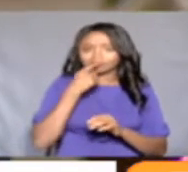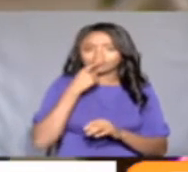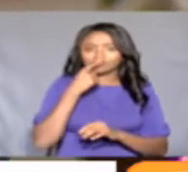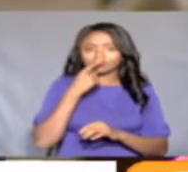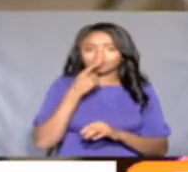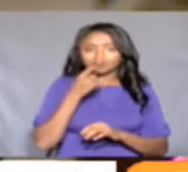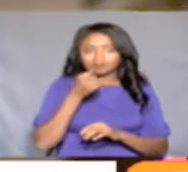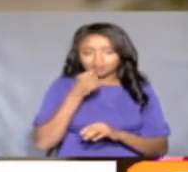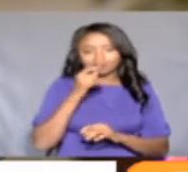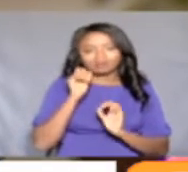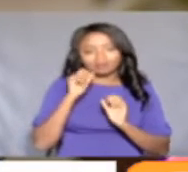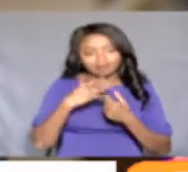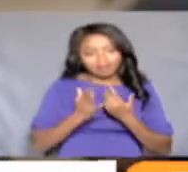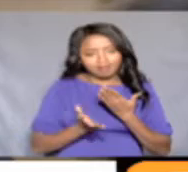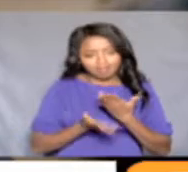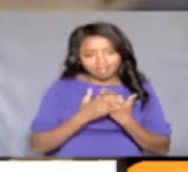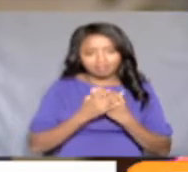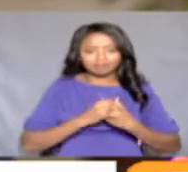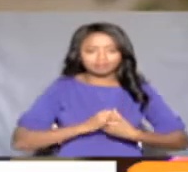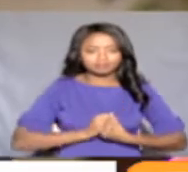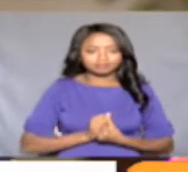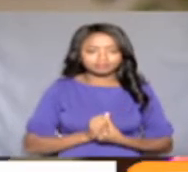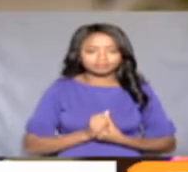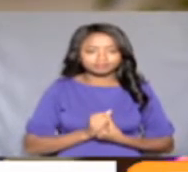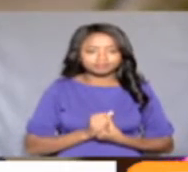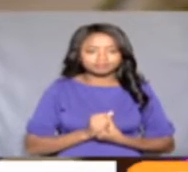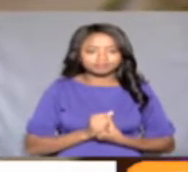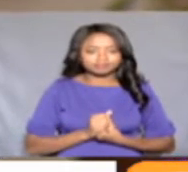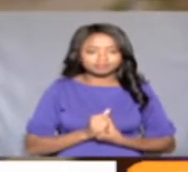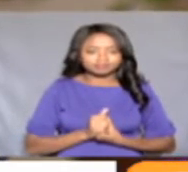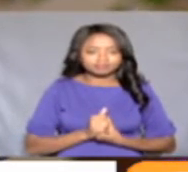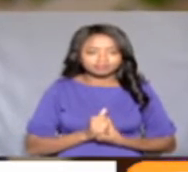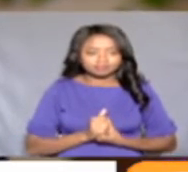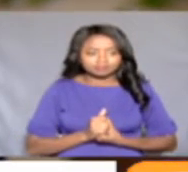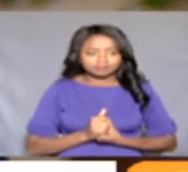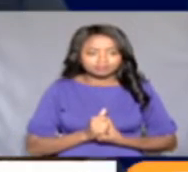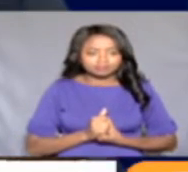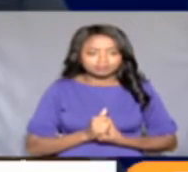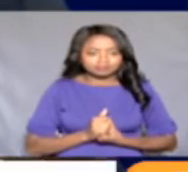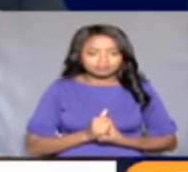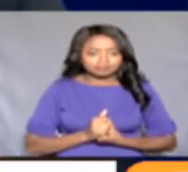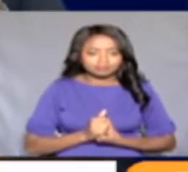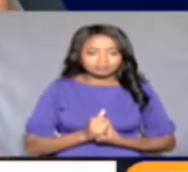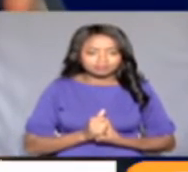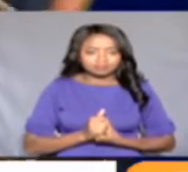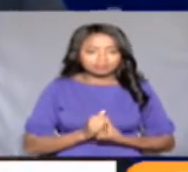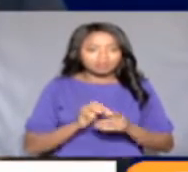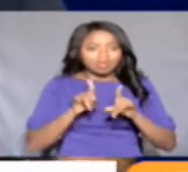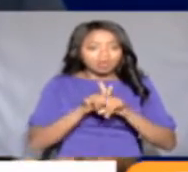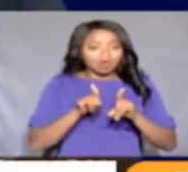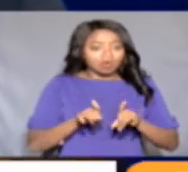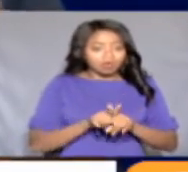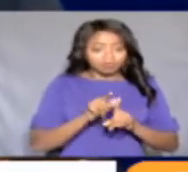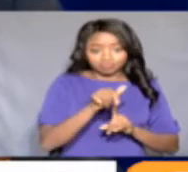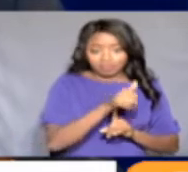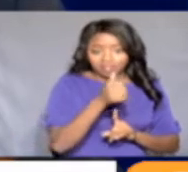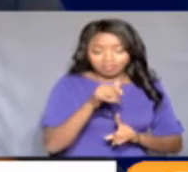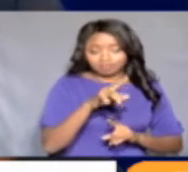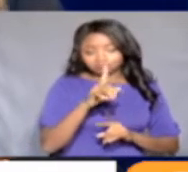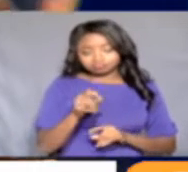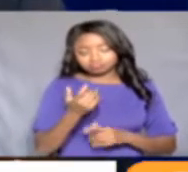Hiyo ni cannabis sativa. Okay. Okay, nikijibu swali lingine. Waliuliza vile